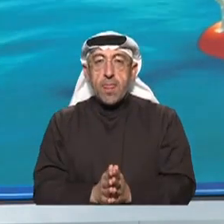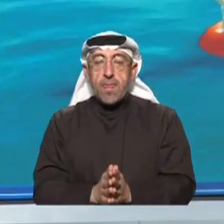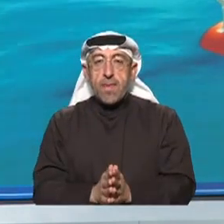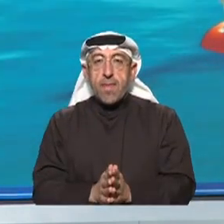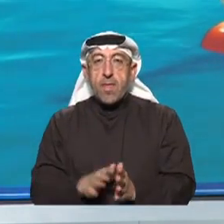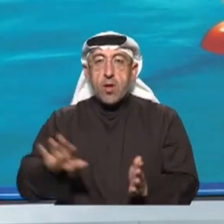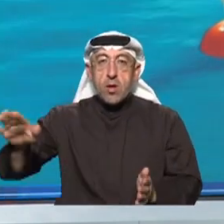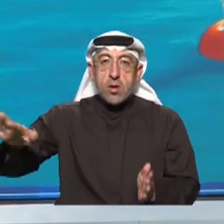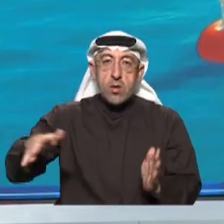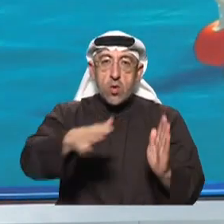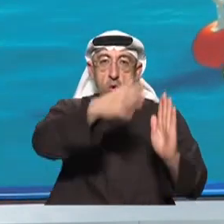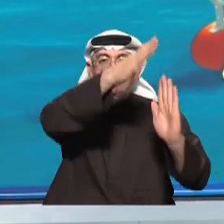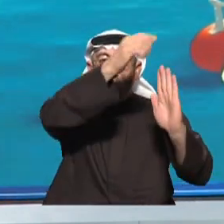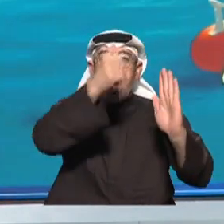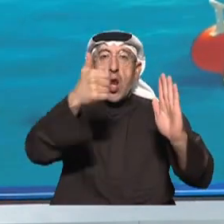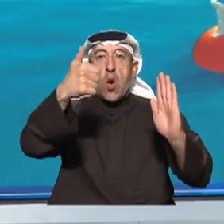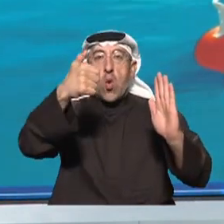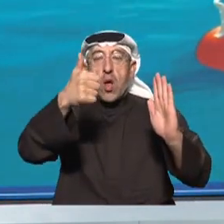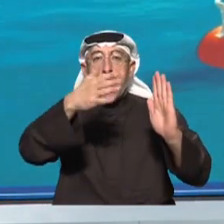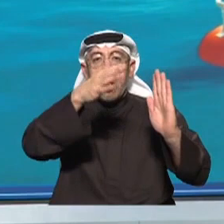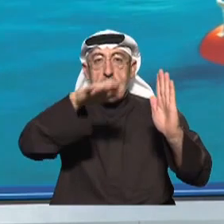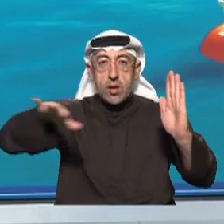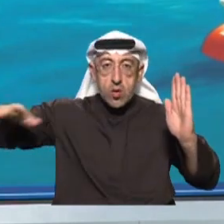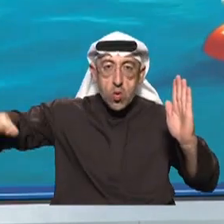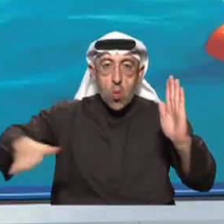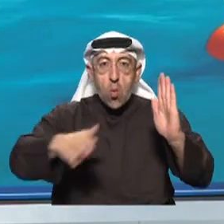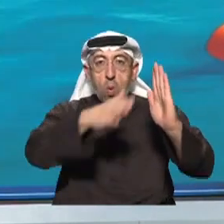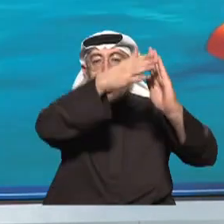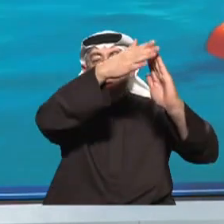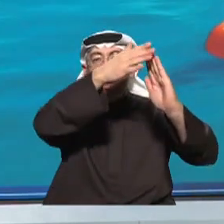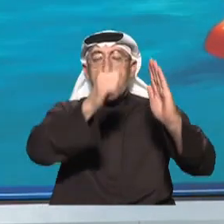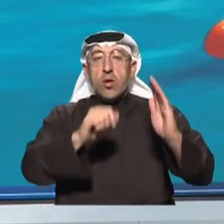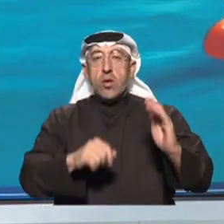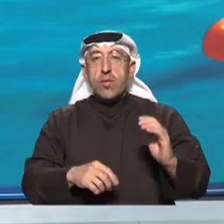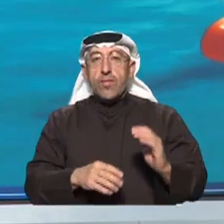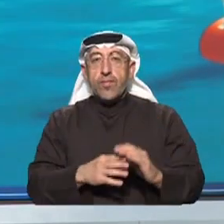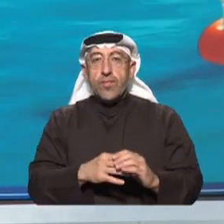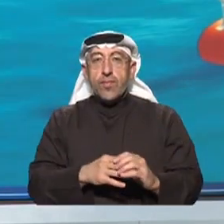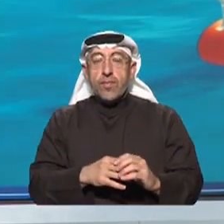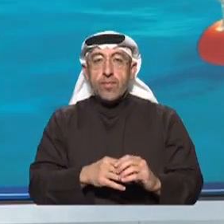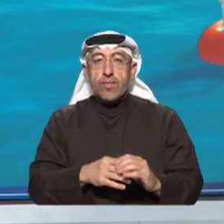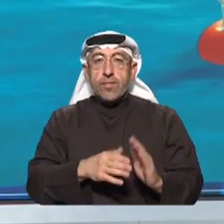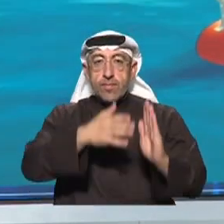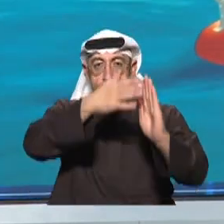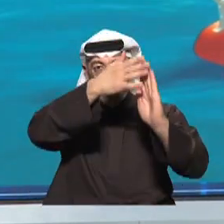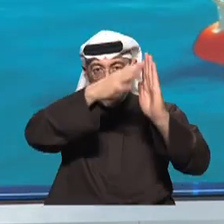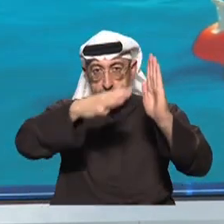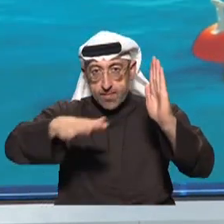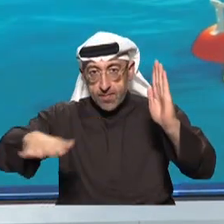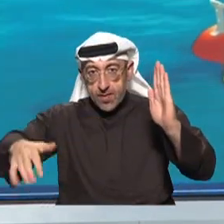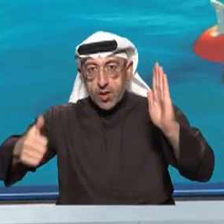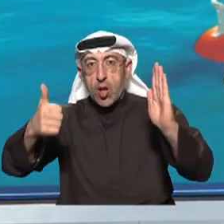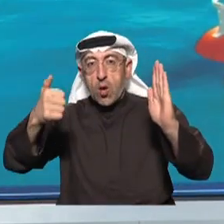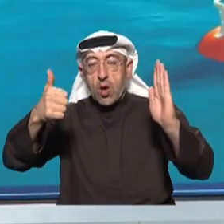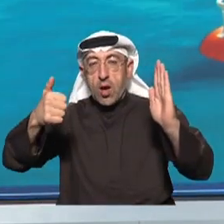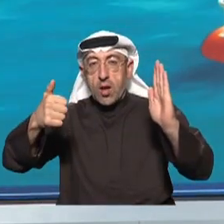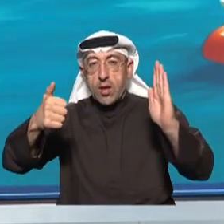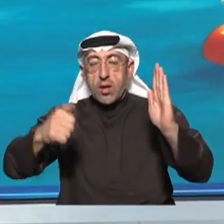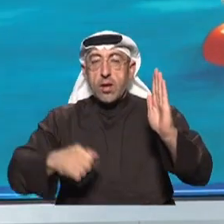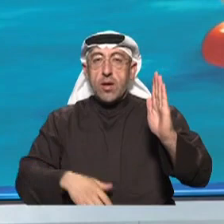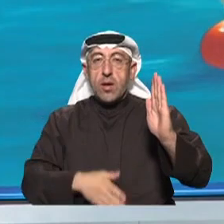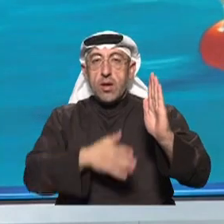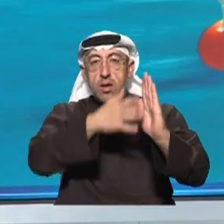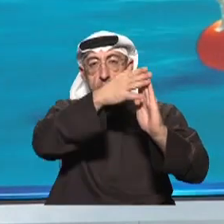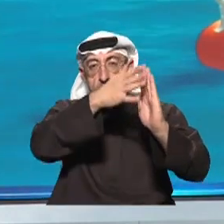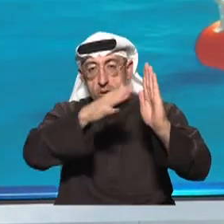يكون في الساعة 11:50 دقيقة ظهرا، والمد الثاني في الساعة 8:40 دقيقة مساء. الجزء الأول الساعة 5